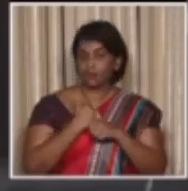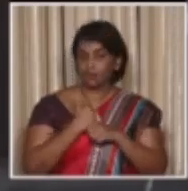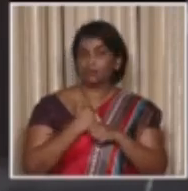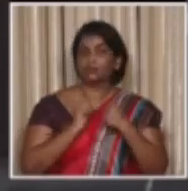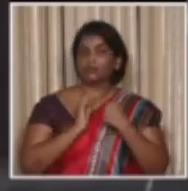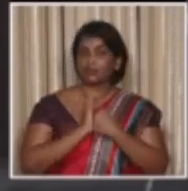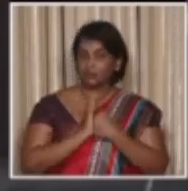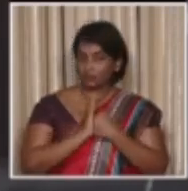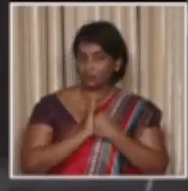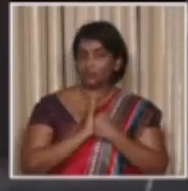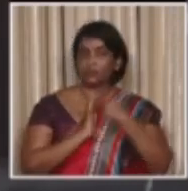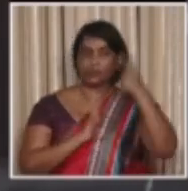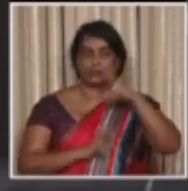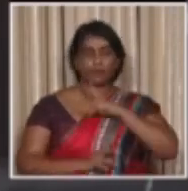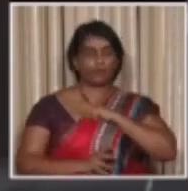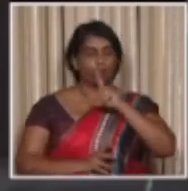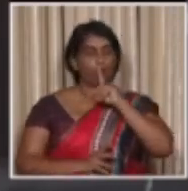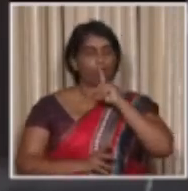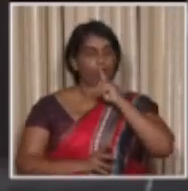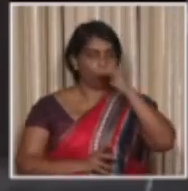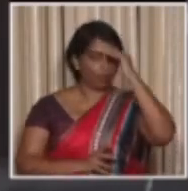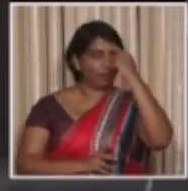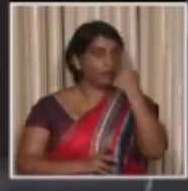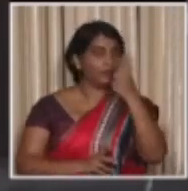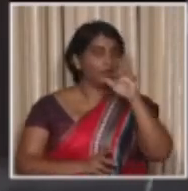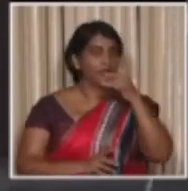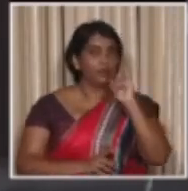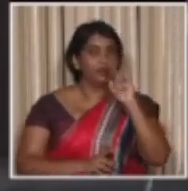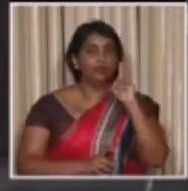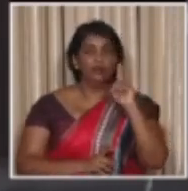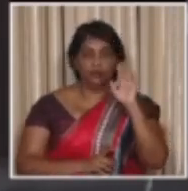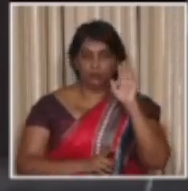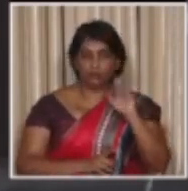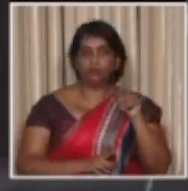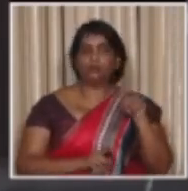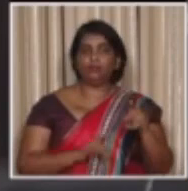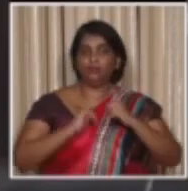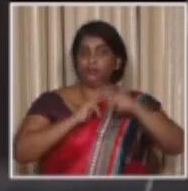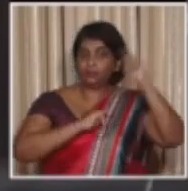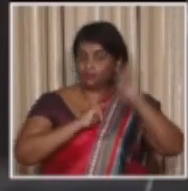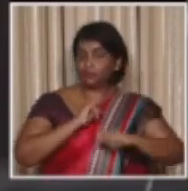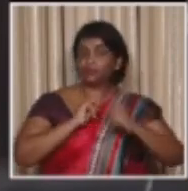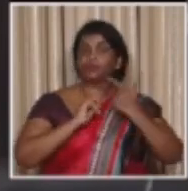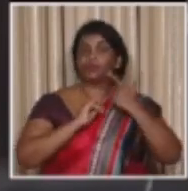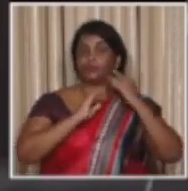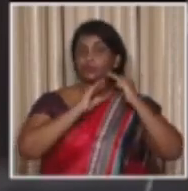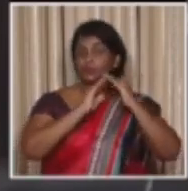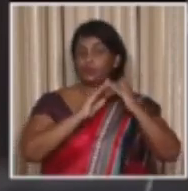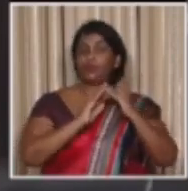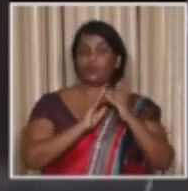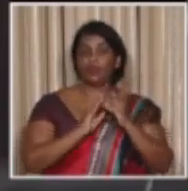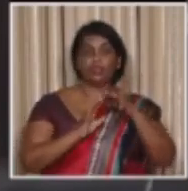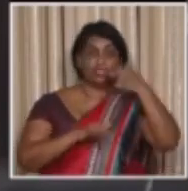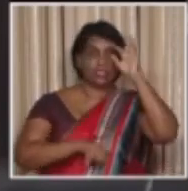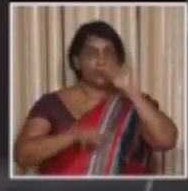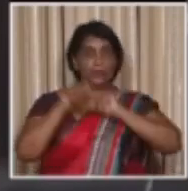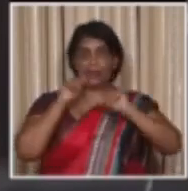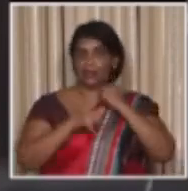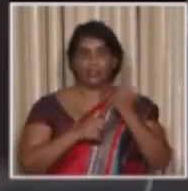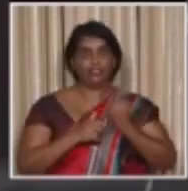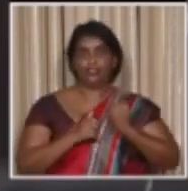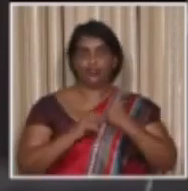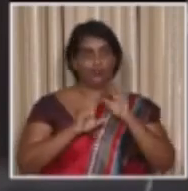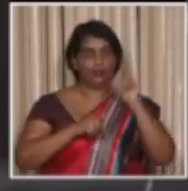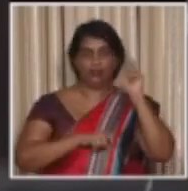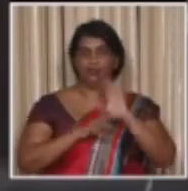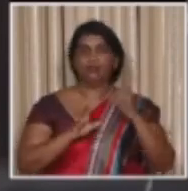ගරු නියෝජ්‍ය කතානායකතුමනි 1961 දී තිබ්බේ විශ්වවිද්‍යාල උපාධිධාරී ආයුර්වේද ශිෂ්‍ය හිටියේ නැහැ. වෛද්‍ය ශිෂ්‍ය හිටියේ